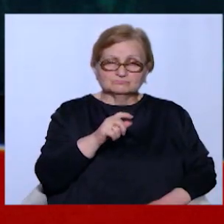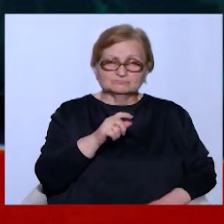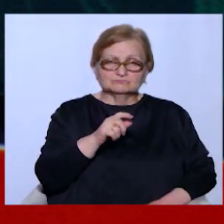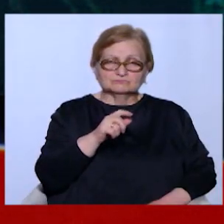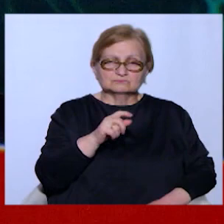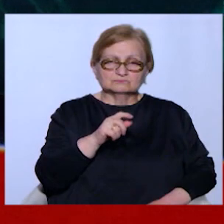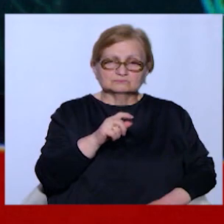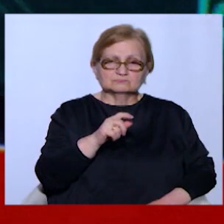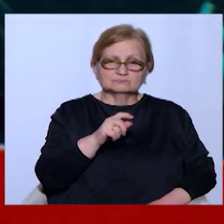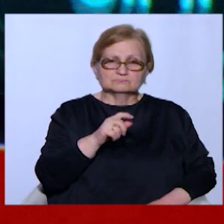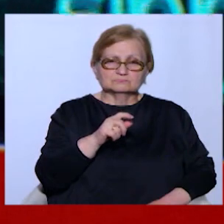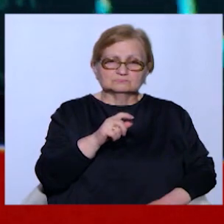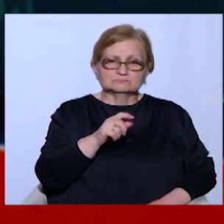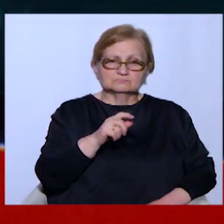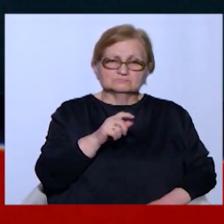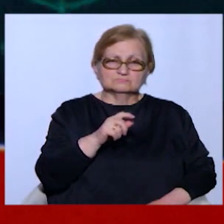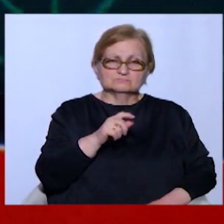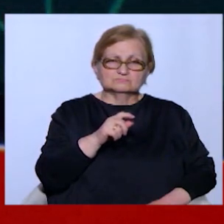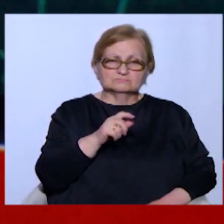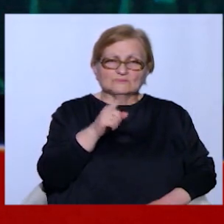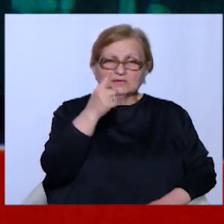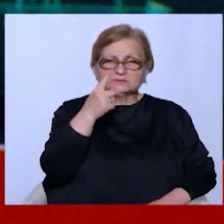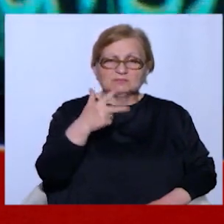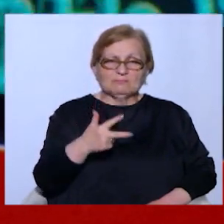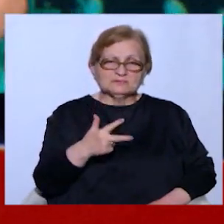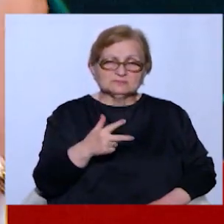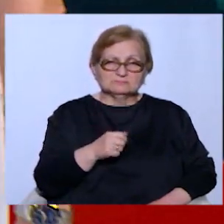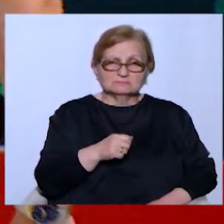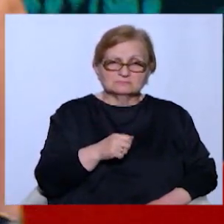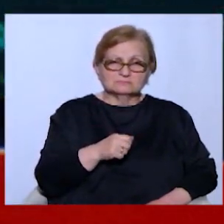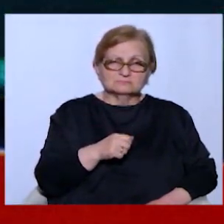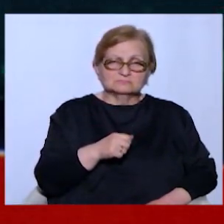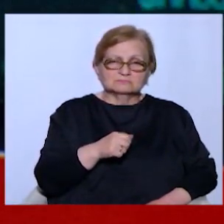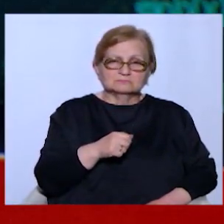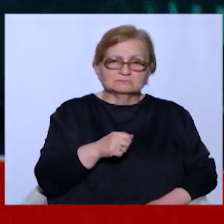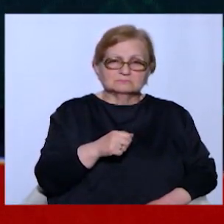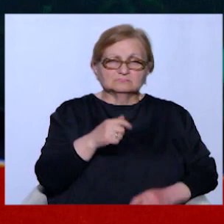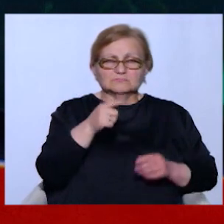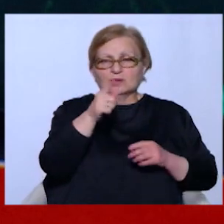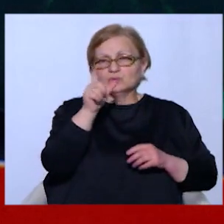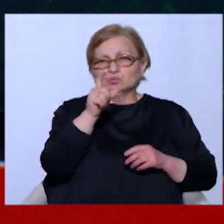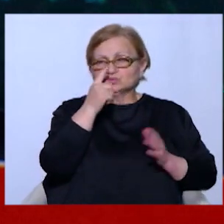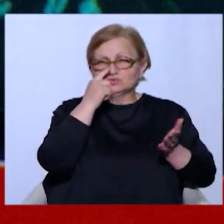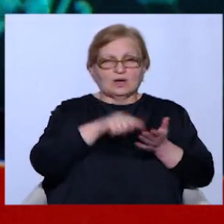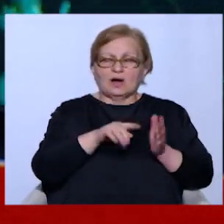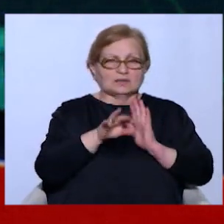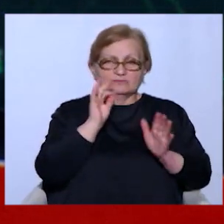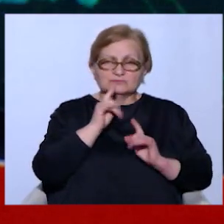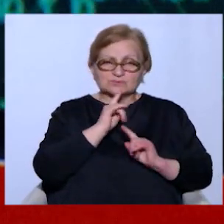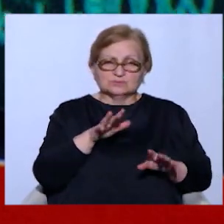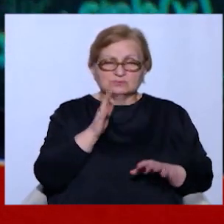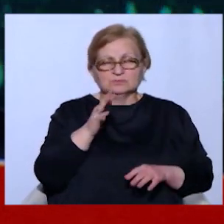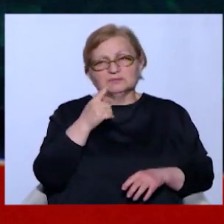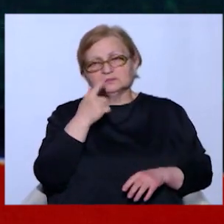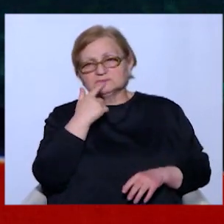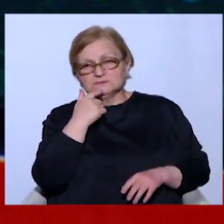ხო, წერტილს ვავიღოთ ალბათობაზე, იქნება 1/3. რა არის ალბათობა იმისა, რომ ლურს არ ავირჩევთ, ხო, ესე იგი ავირჩევთ ან თეთრზე ან